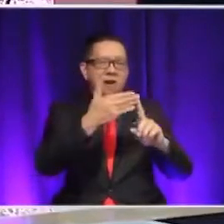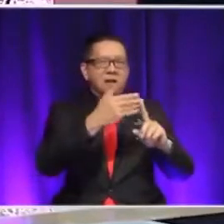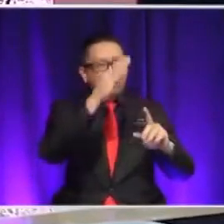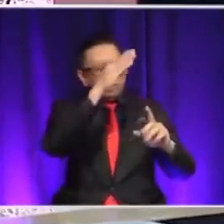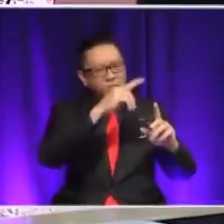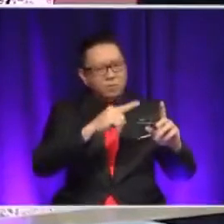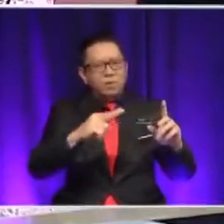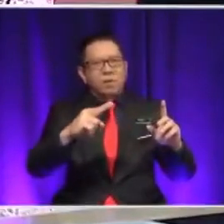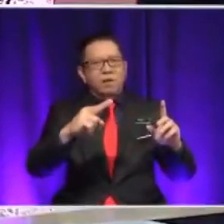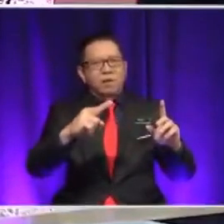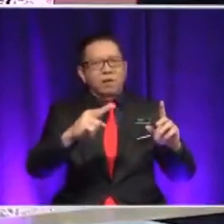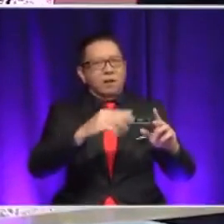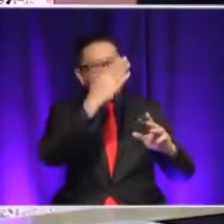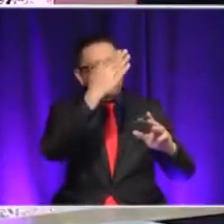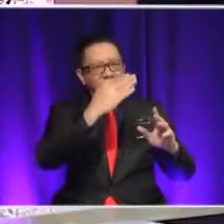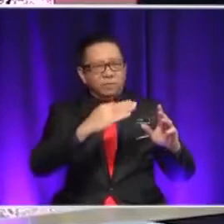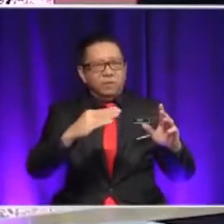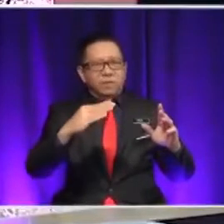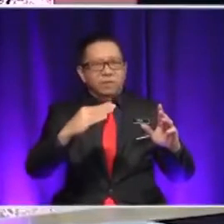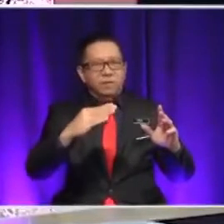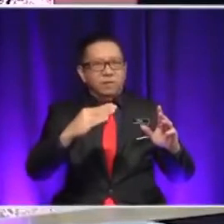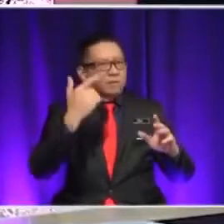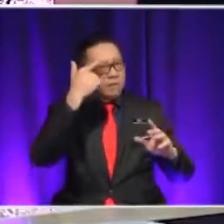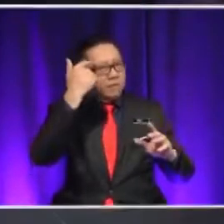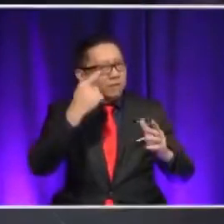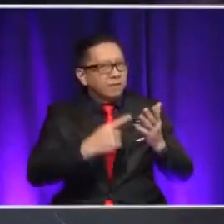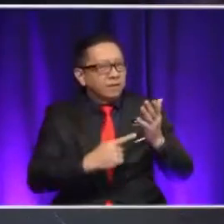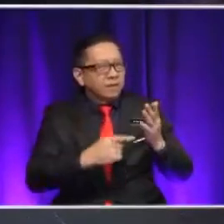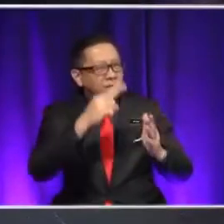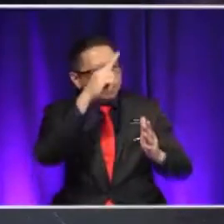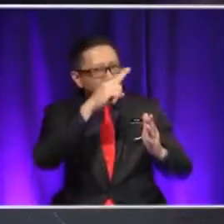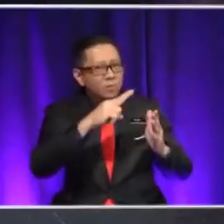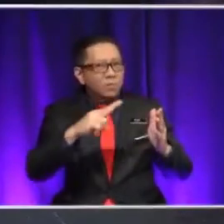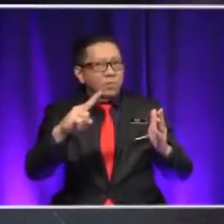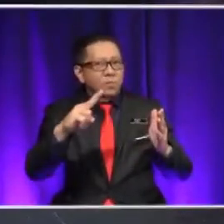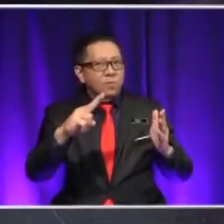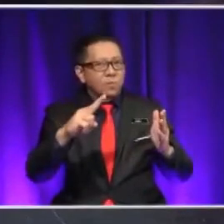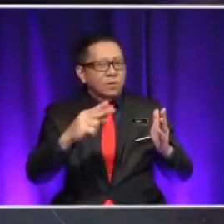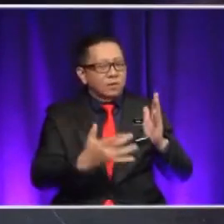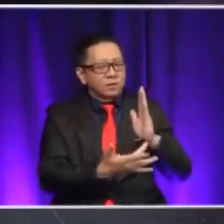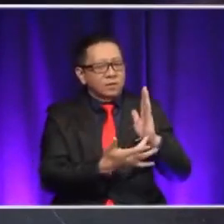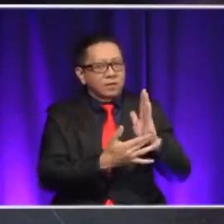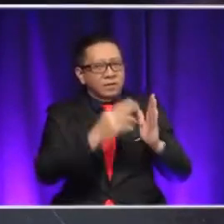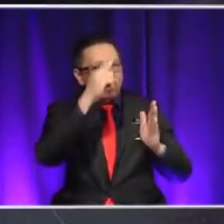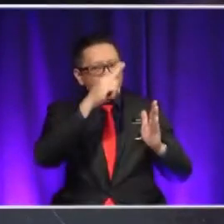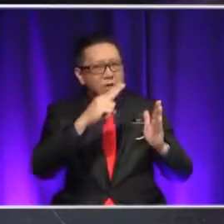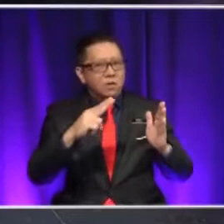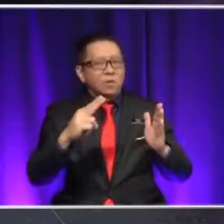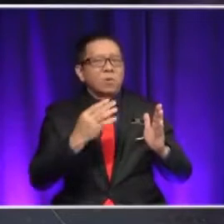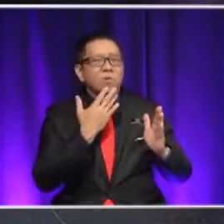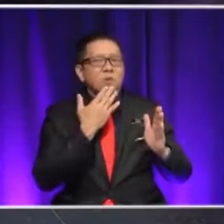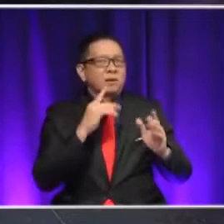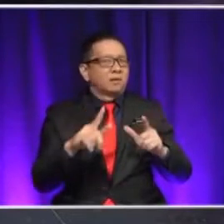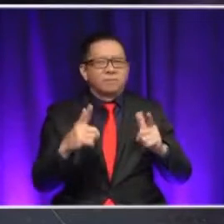atas turun bawah atas turun bawah coba apekesah nashab warna Akak ke teknis Apa warna akan memberi kesan yang